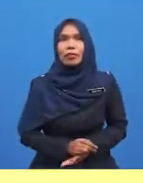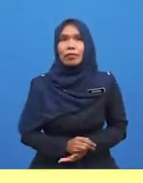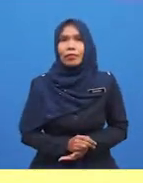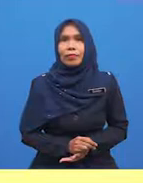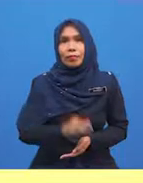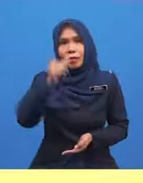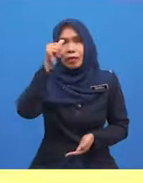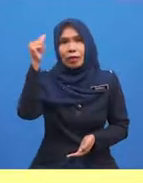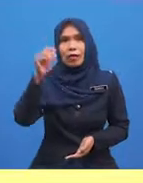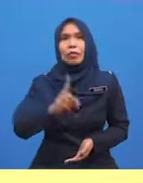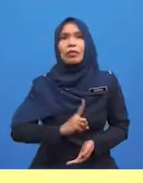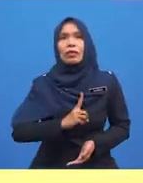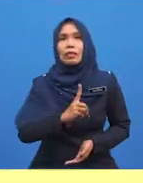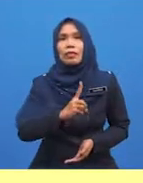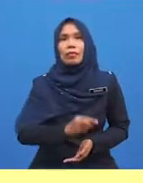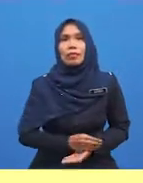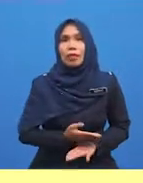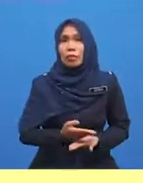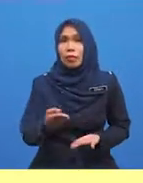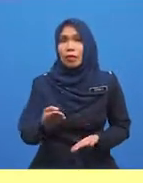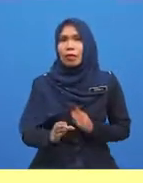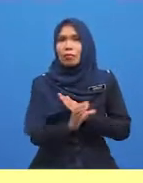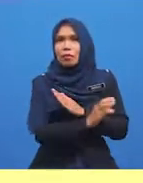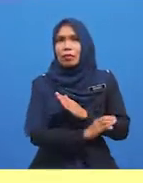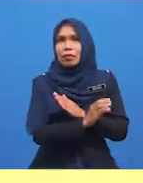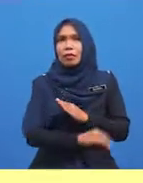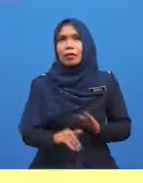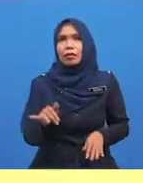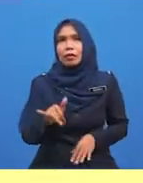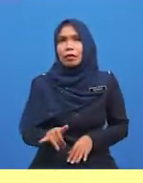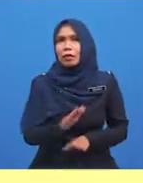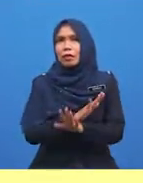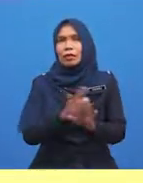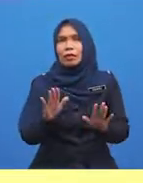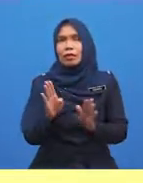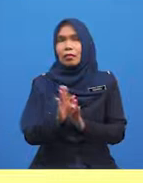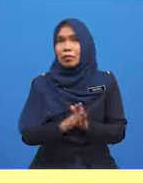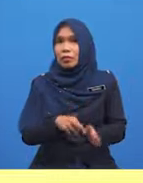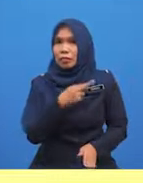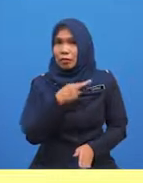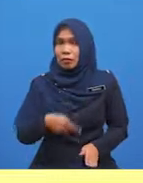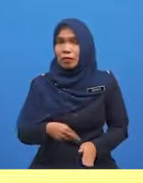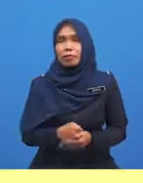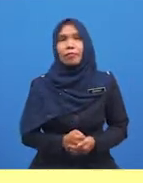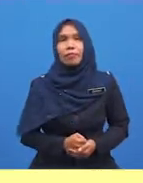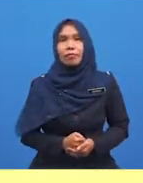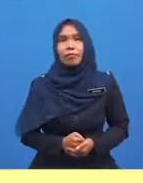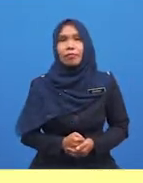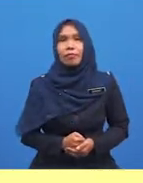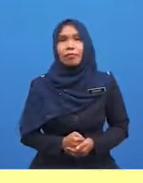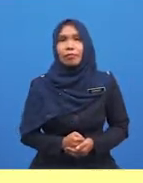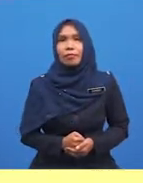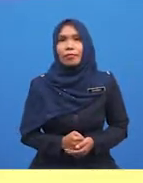bagi negeri-negeri yang tidak beraja seperti Pulau Pinang, Melaka, Sabah,